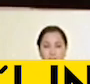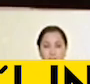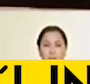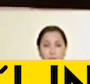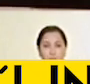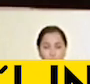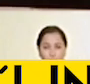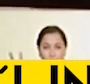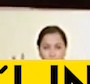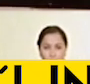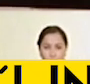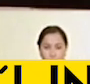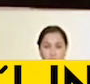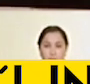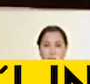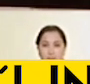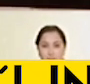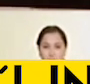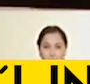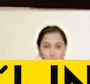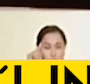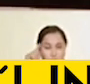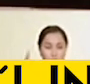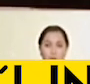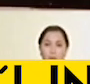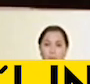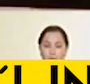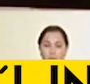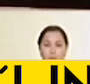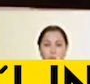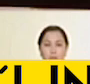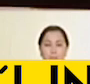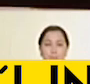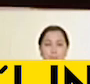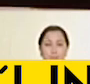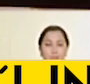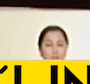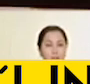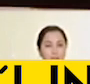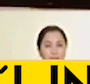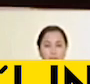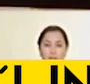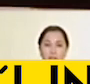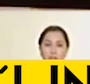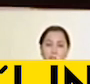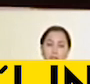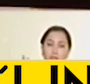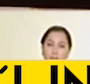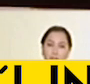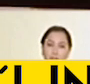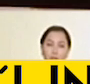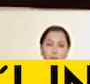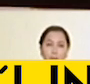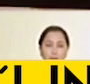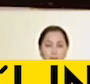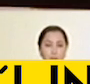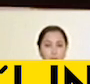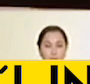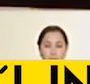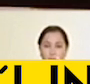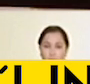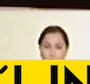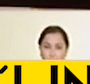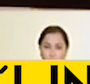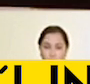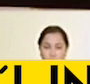bugungi mavzuyimiz siz uchun tushunarli bo'lgan bo'lsa, tarixiy sana va bayram nomlarini yozilishini